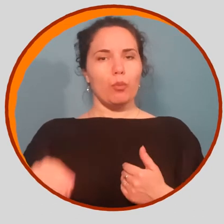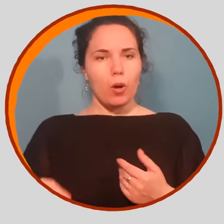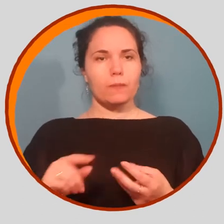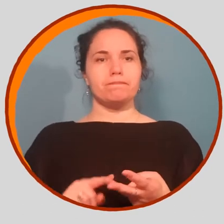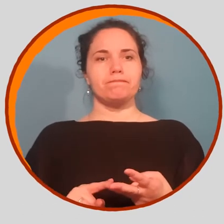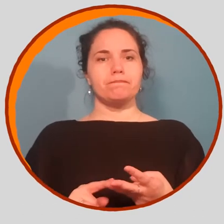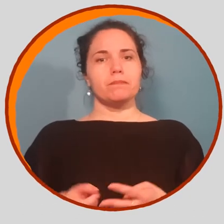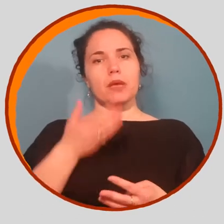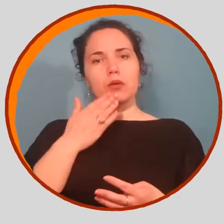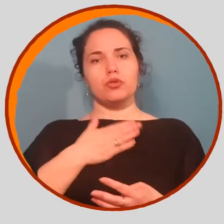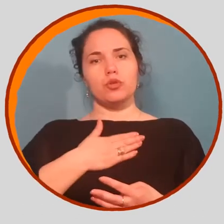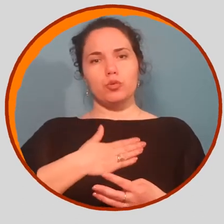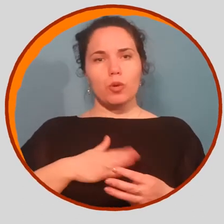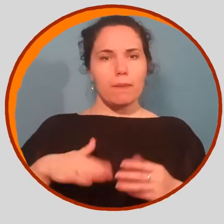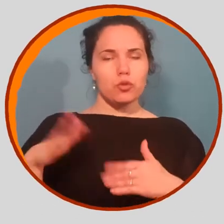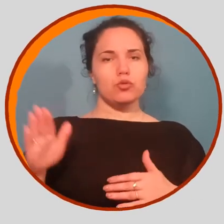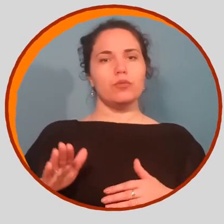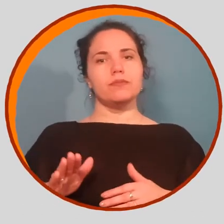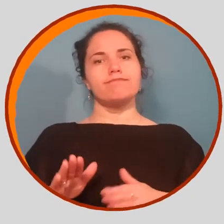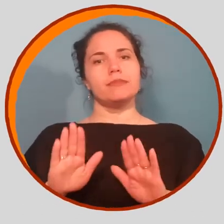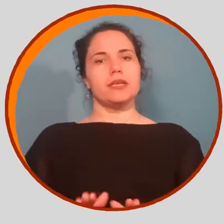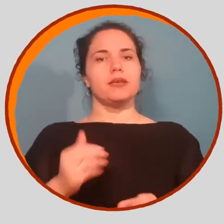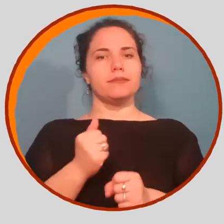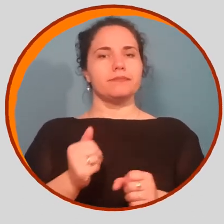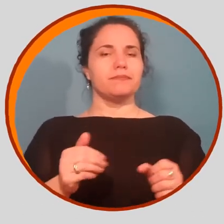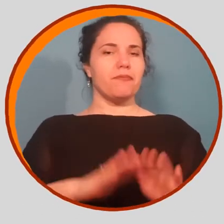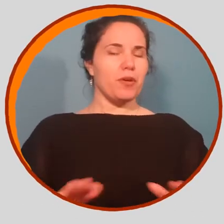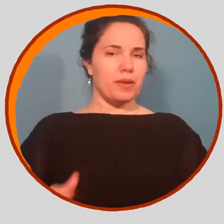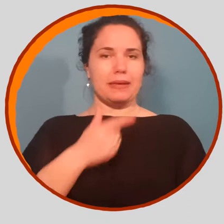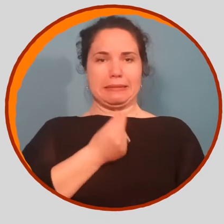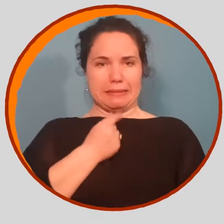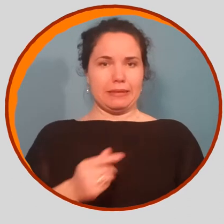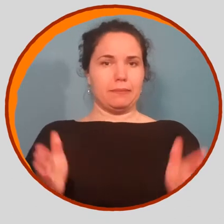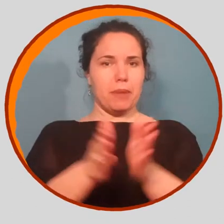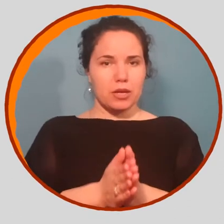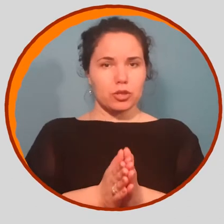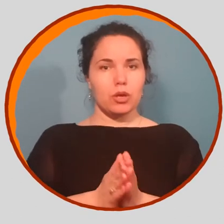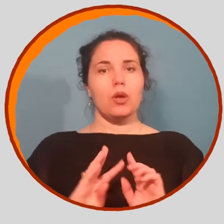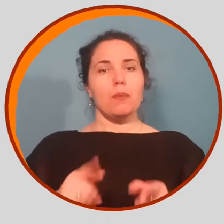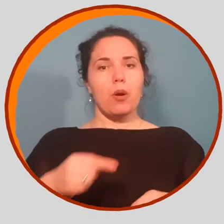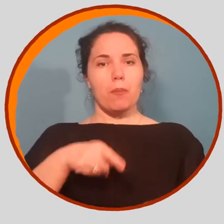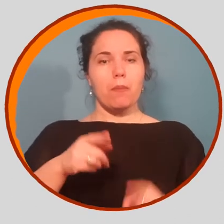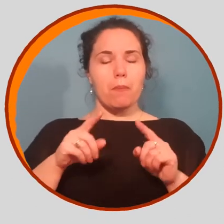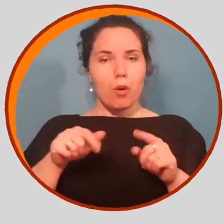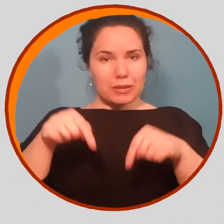jep ky dyzimi maksimal i të qenit dhe profesionist online edhe të qenit familjar në shtëpi. Ne kemi rreth